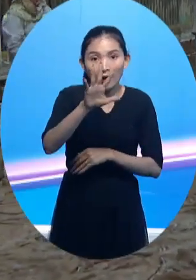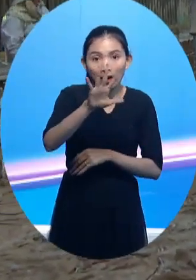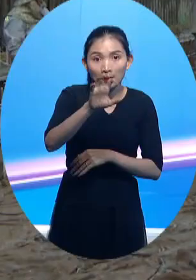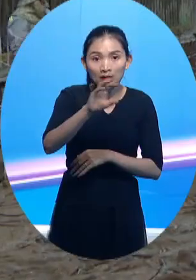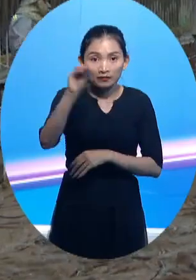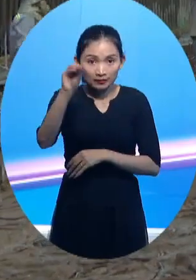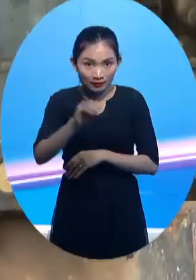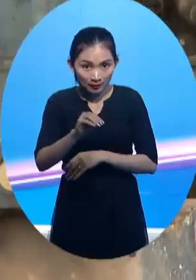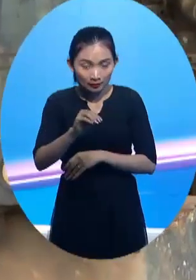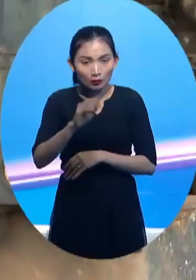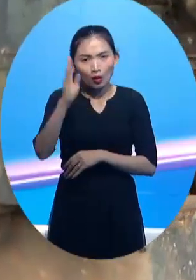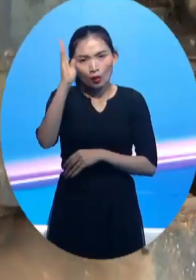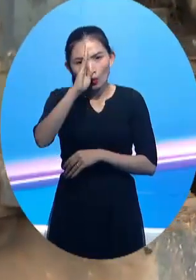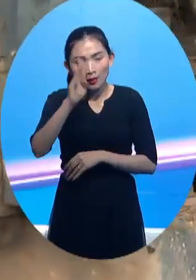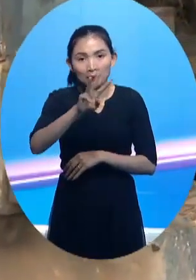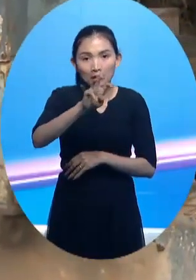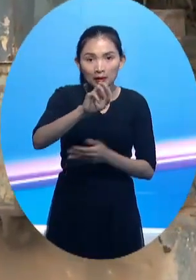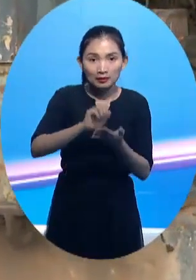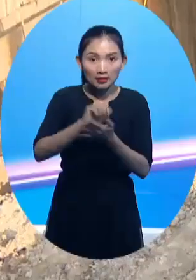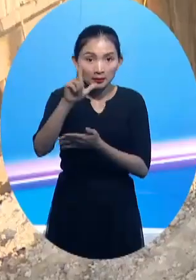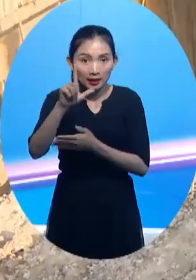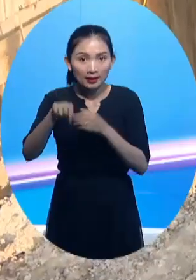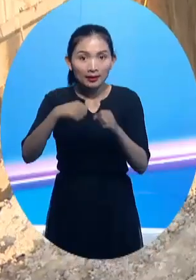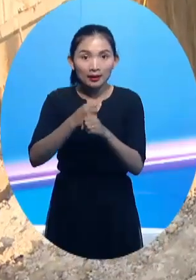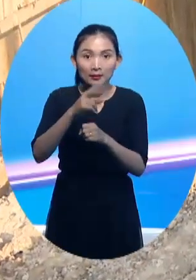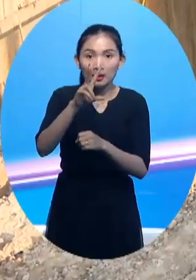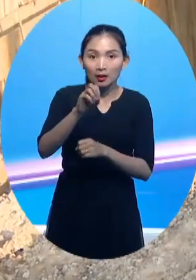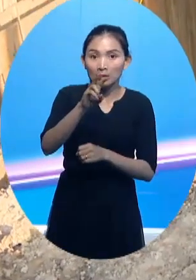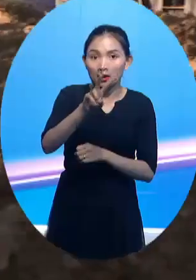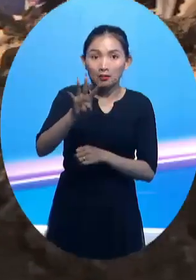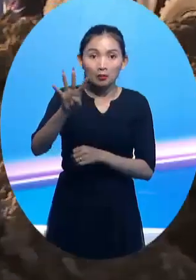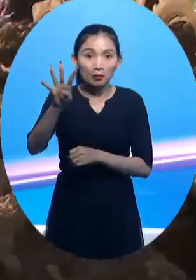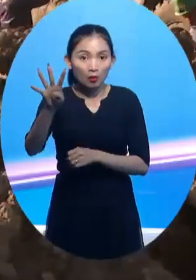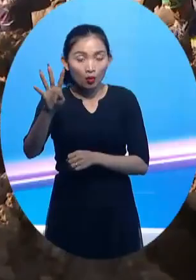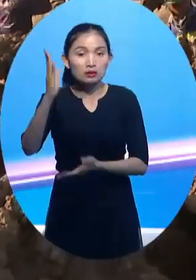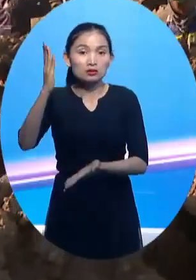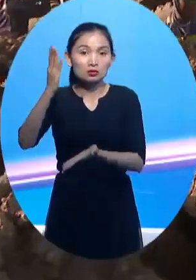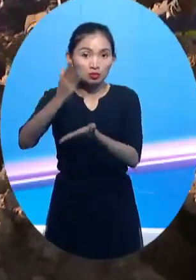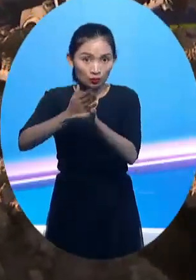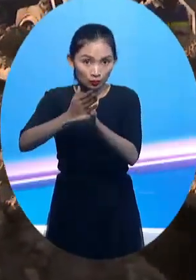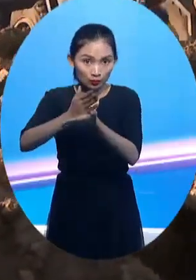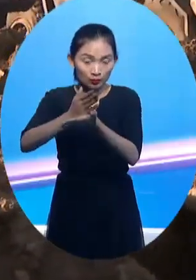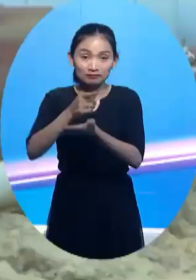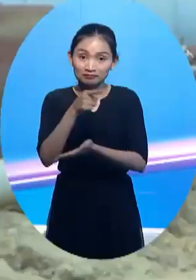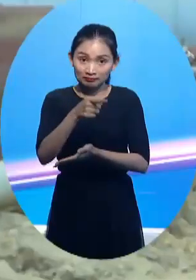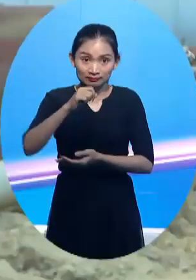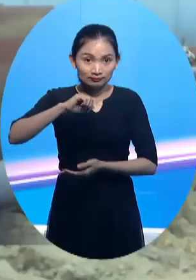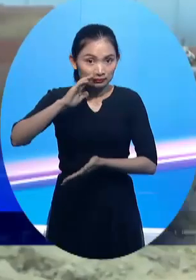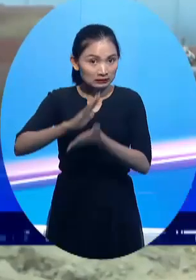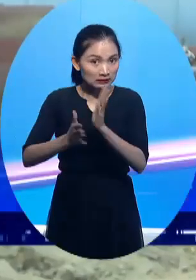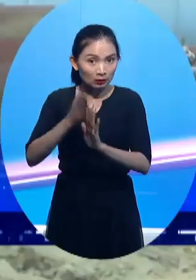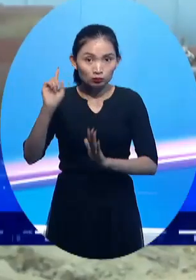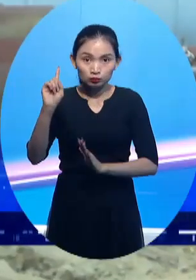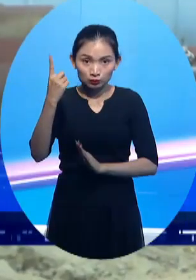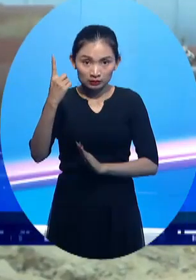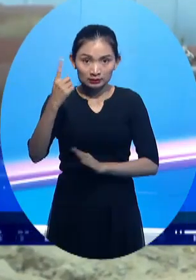hoàn thành vào ngày 30 tháng 7 năm 2024 đây là gói thầu sẽ về đích đầu tiên của Toàn Ánh công trình thi công